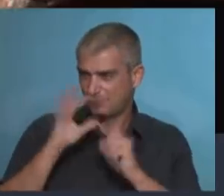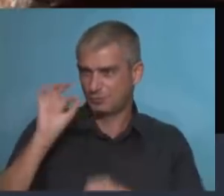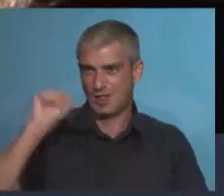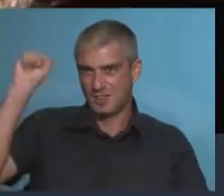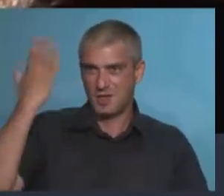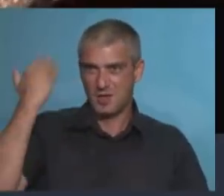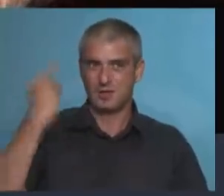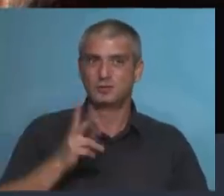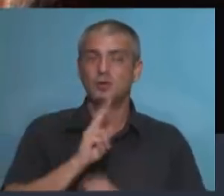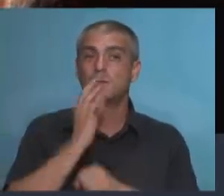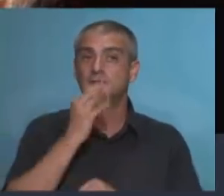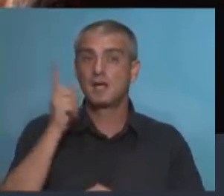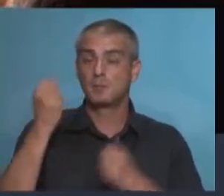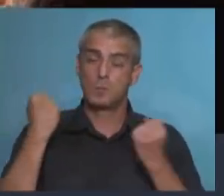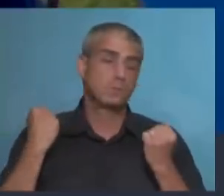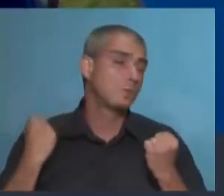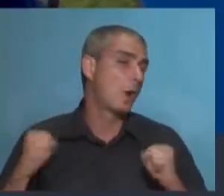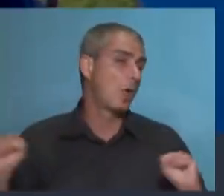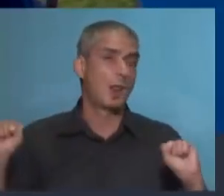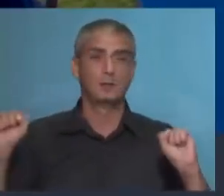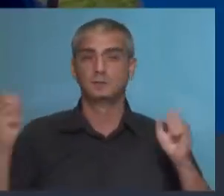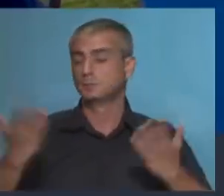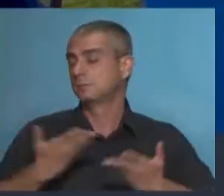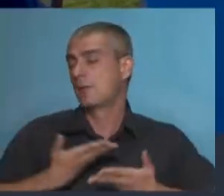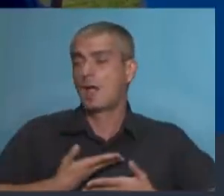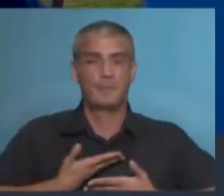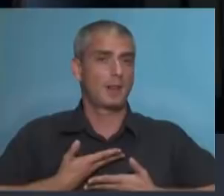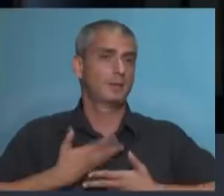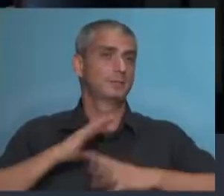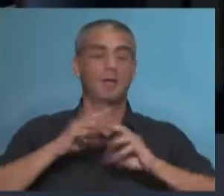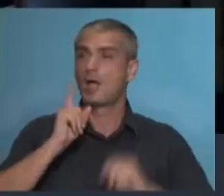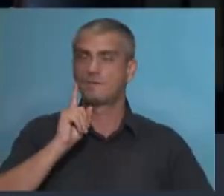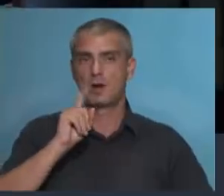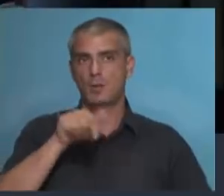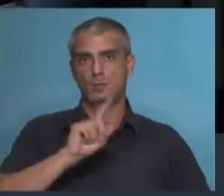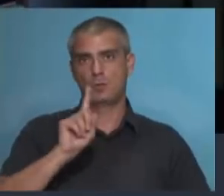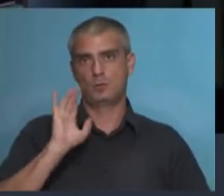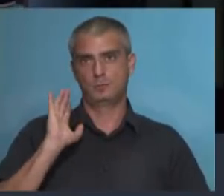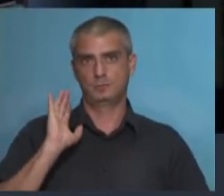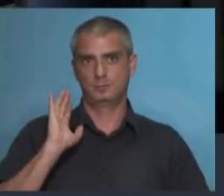הצעיר, שהם פלורליסטים ומקבלים וזה, אבל לא פה.